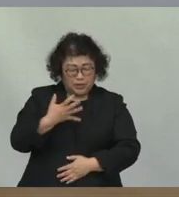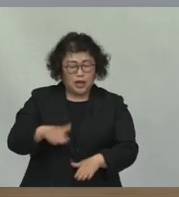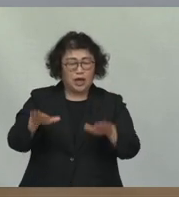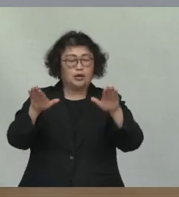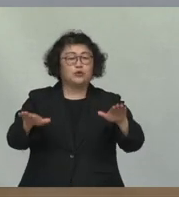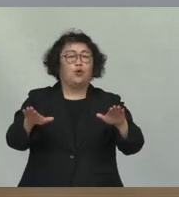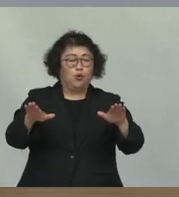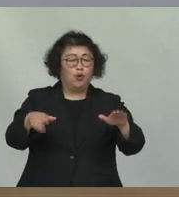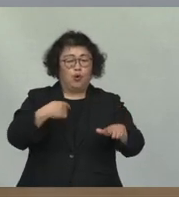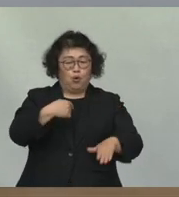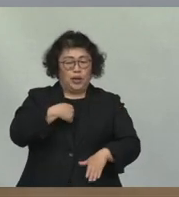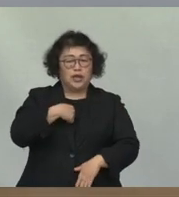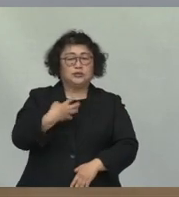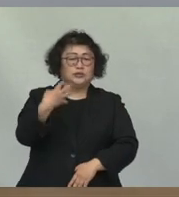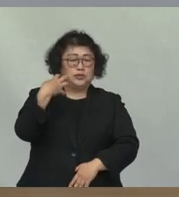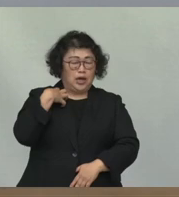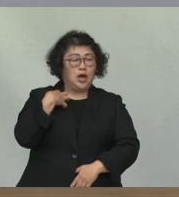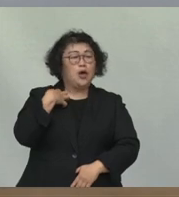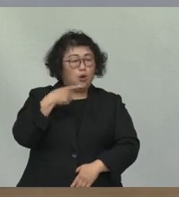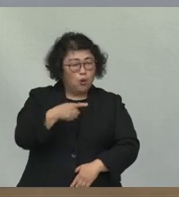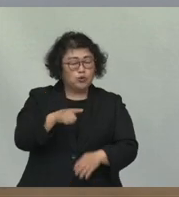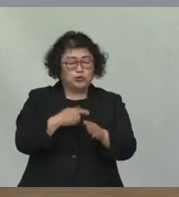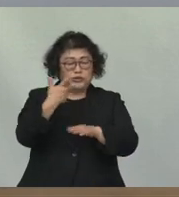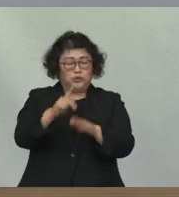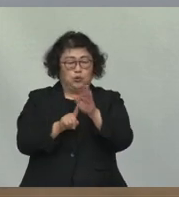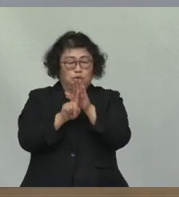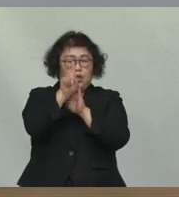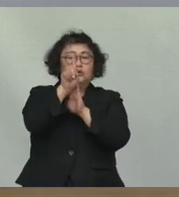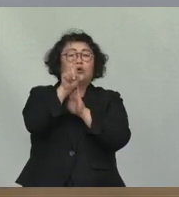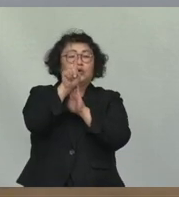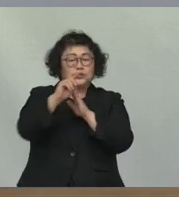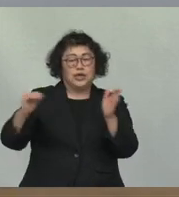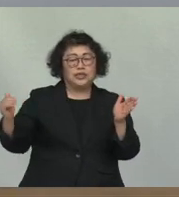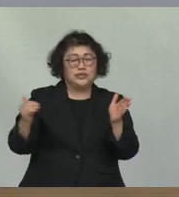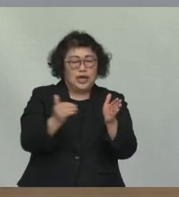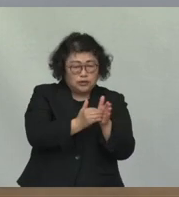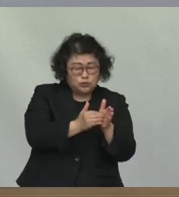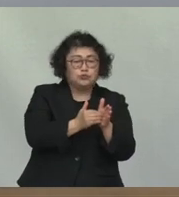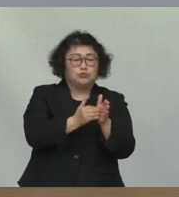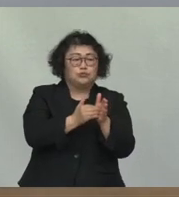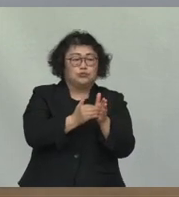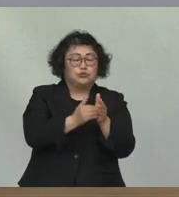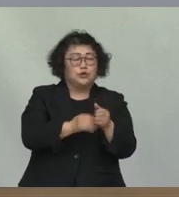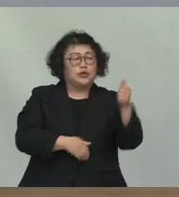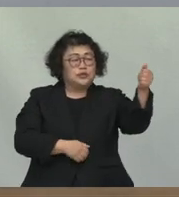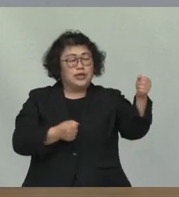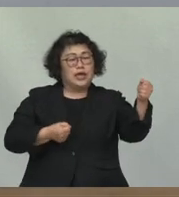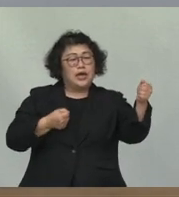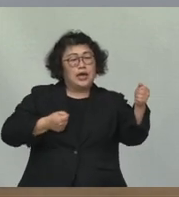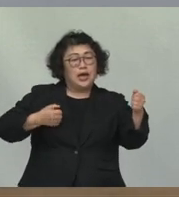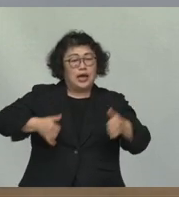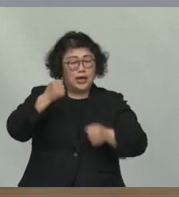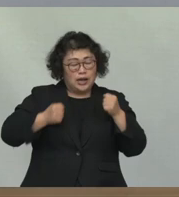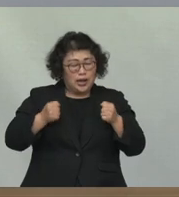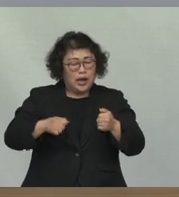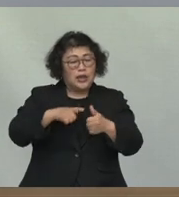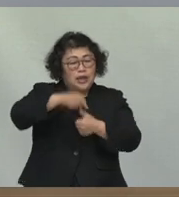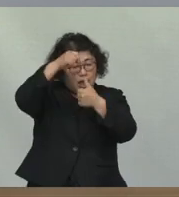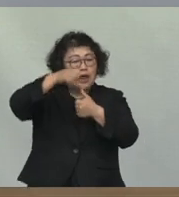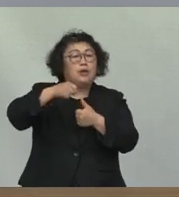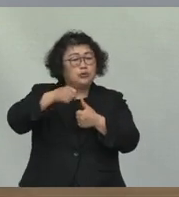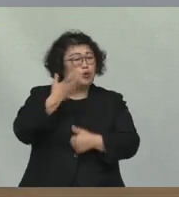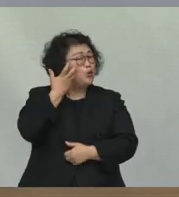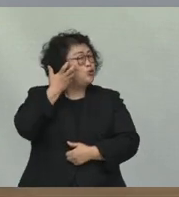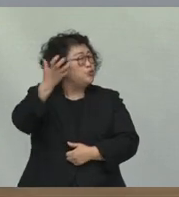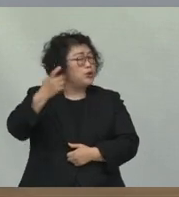日私がこの御所を代表して最終の聖火ランナーに選ばれるとの